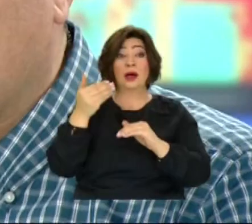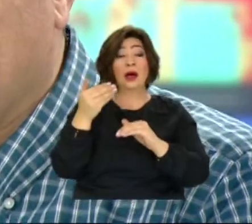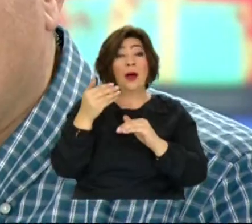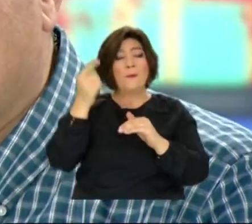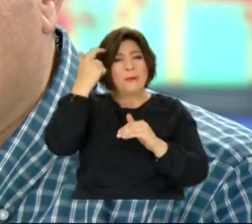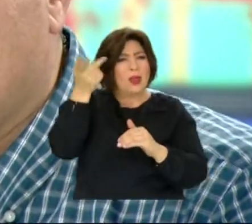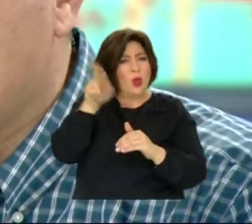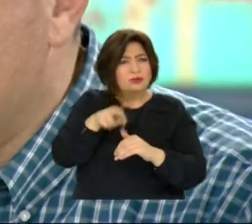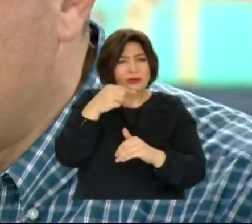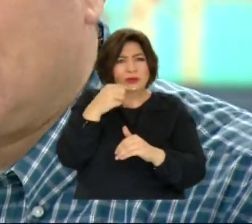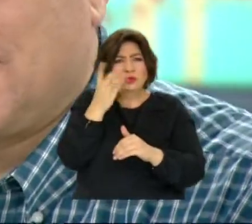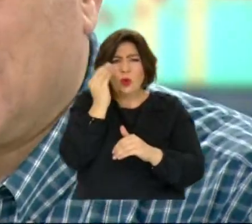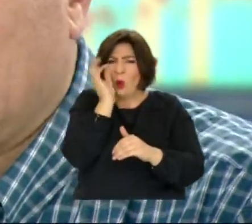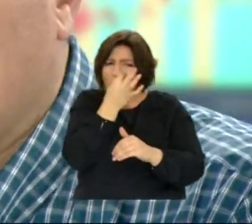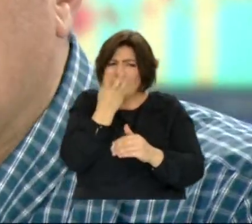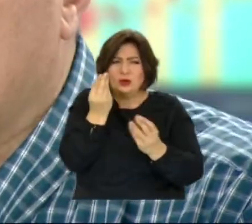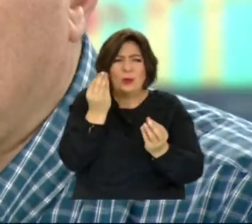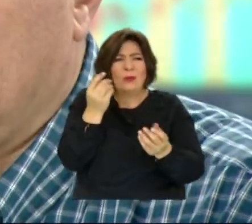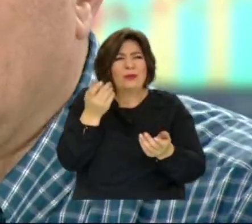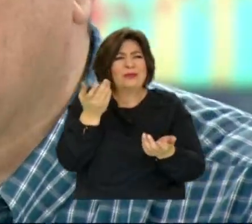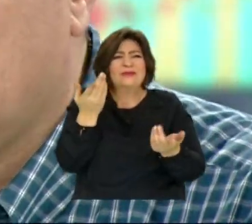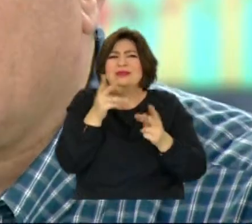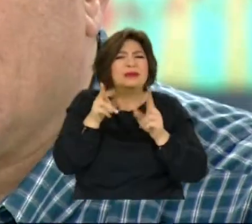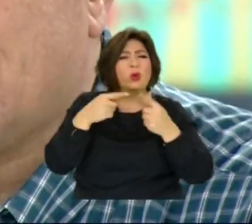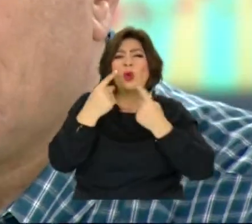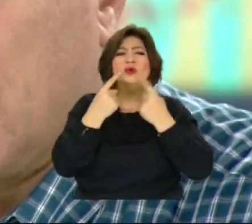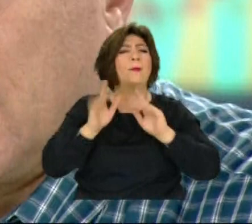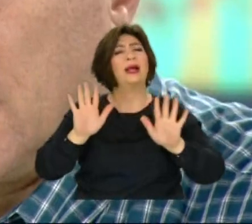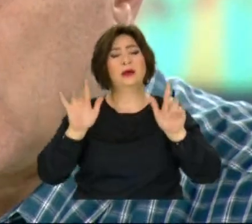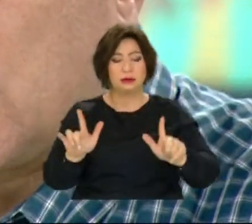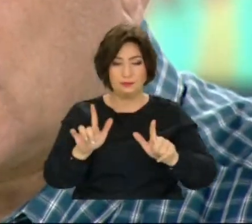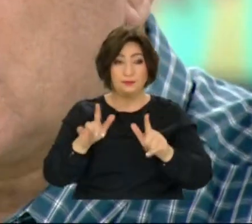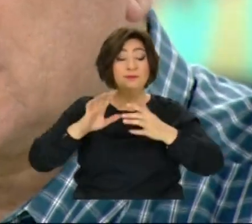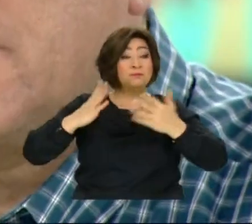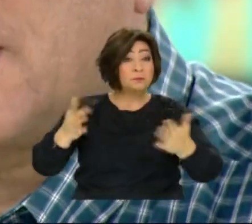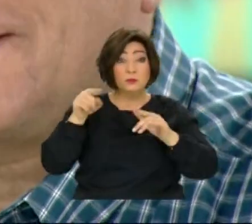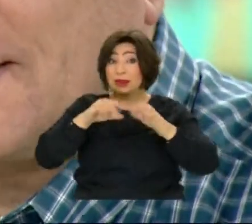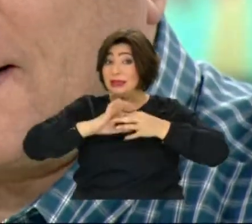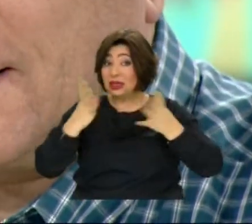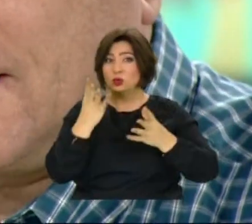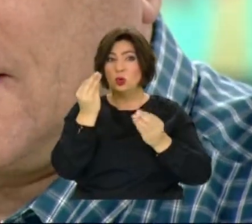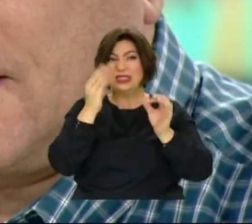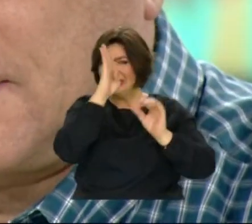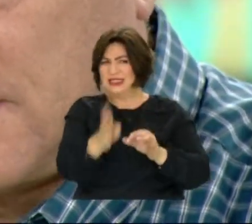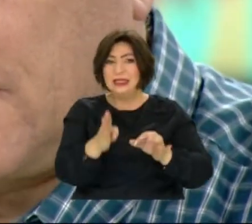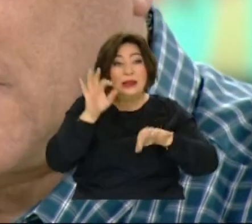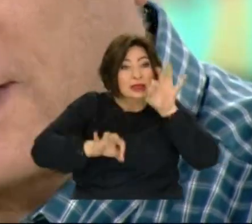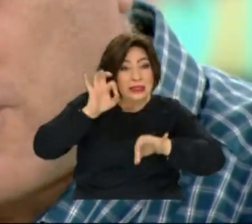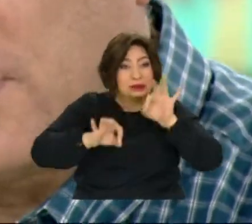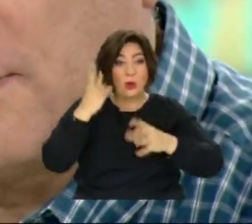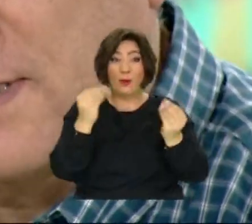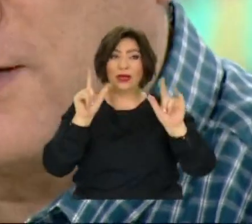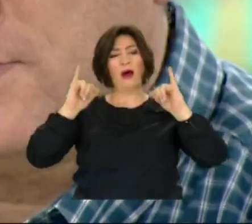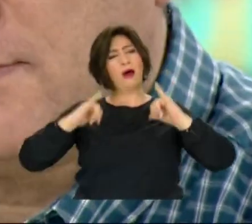deyimini çok kolay ve basit bir şekilde kullanmamak, değerlendirmemek lazım. Çünkü o ciddi bir takım testlerle anlaşılabilecek,